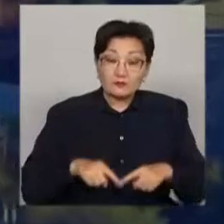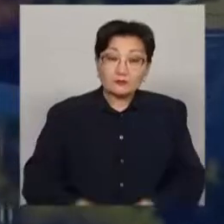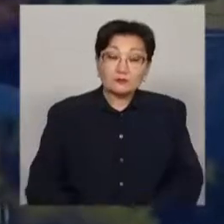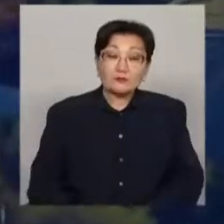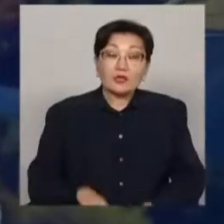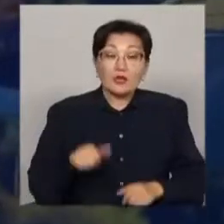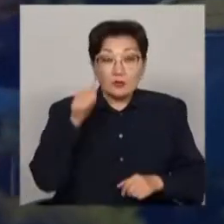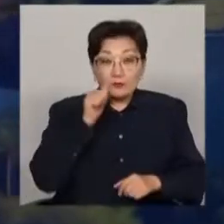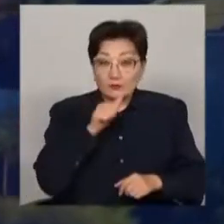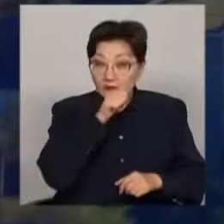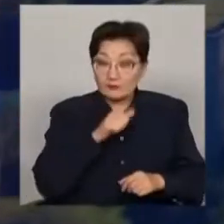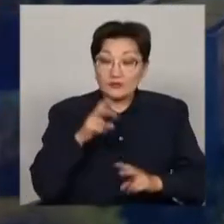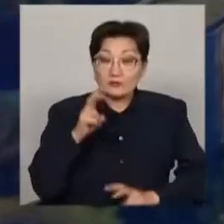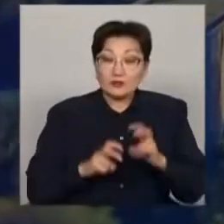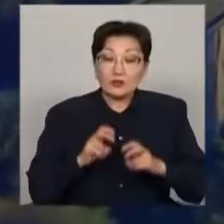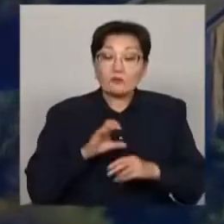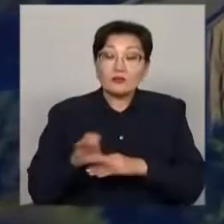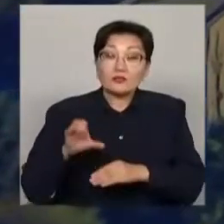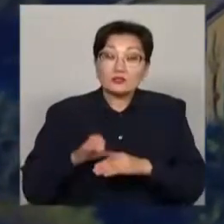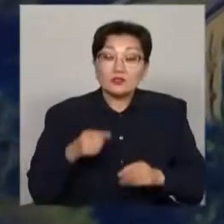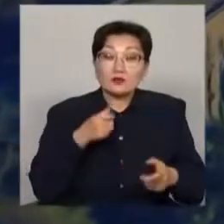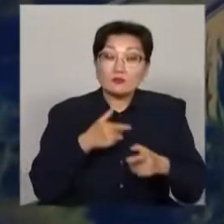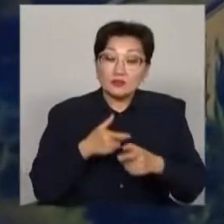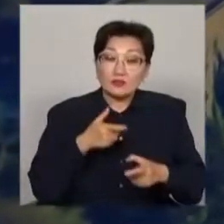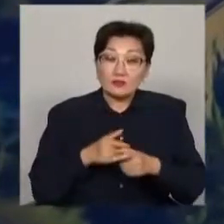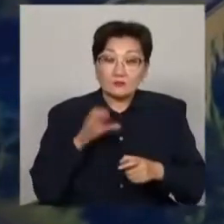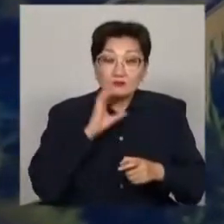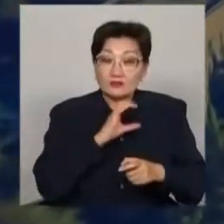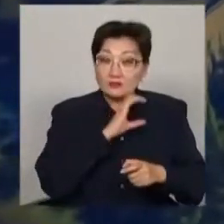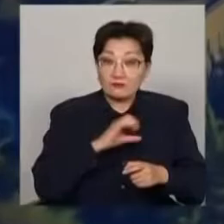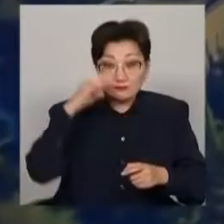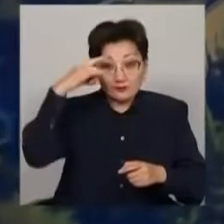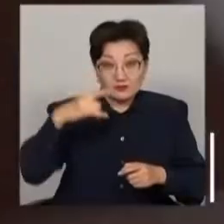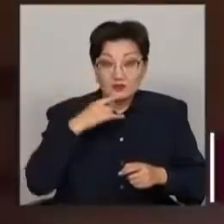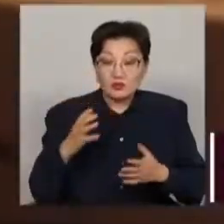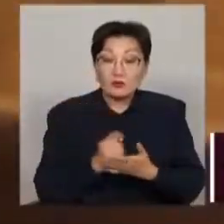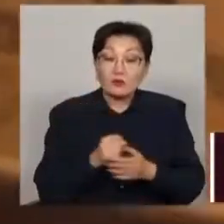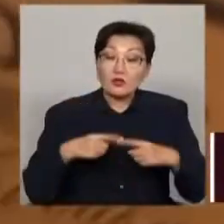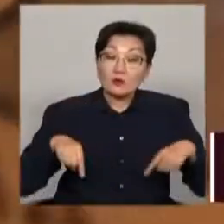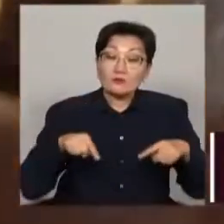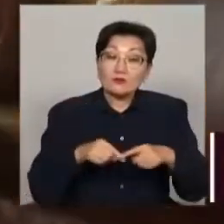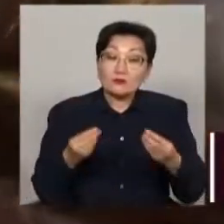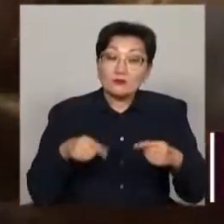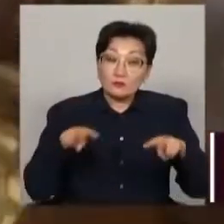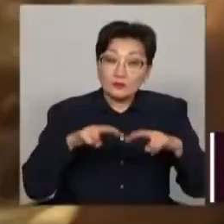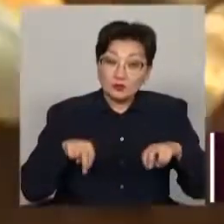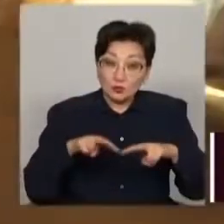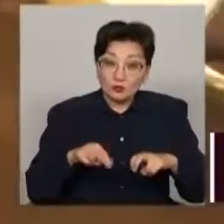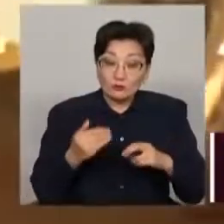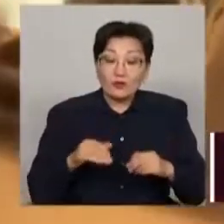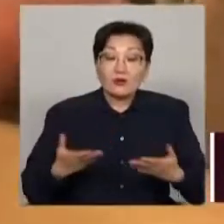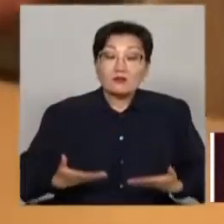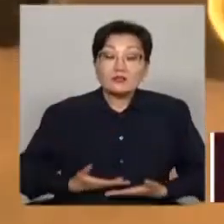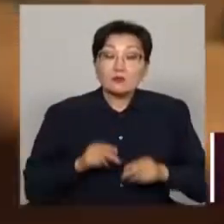подпольный цех по изготовлению алкоголя выявили на севере страны об этом сообщили в агентстве по финмониторингу житель